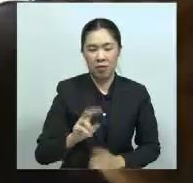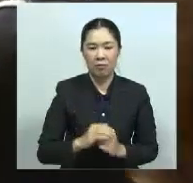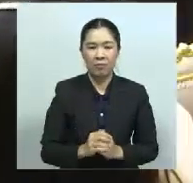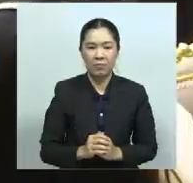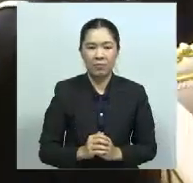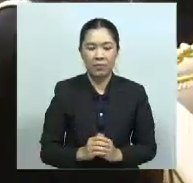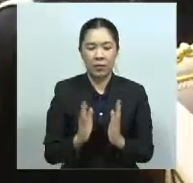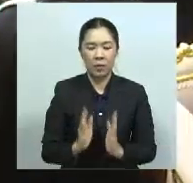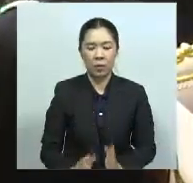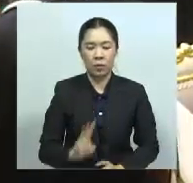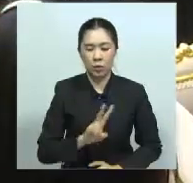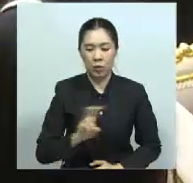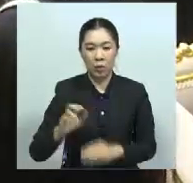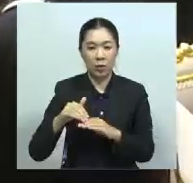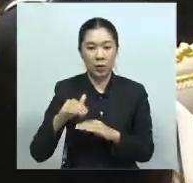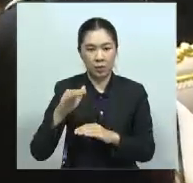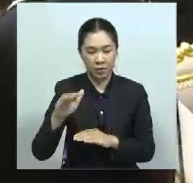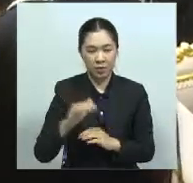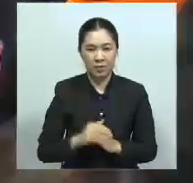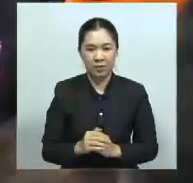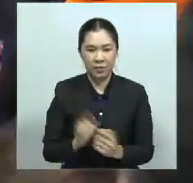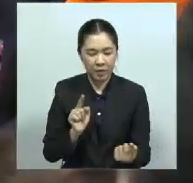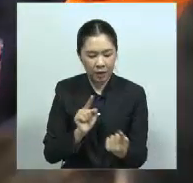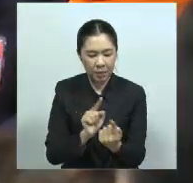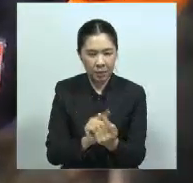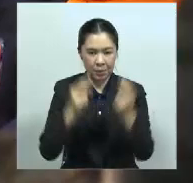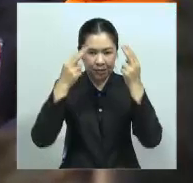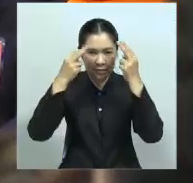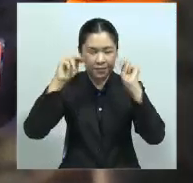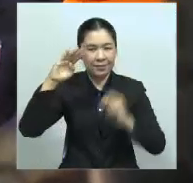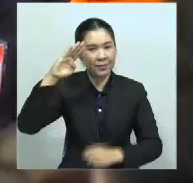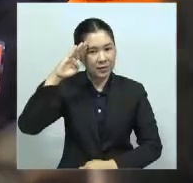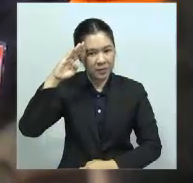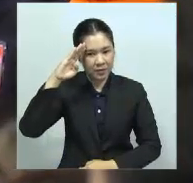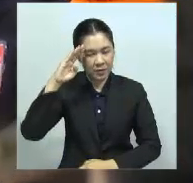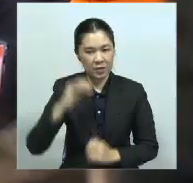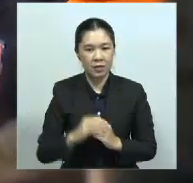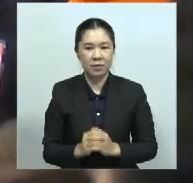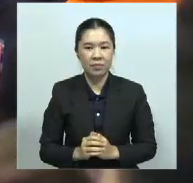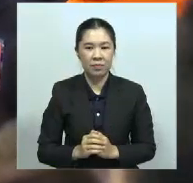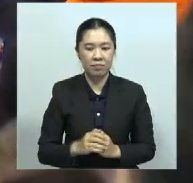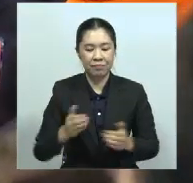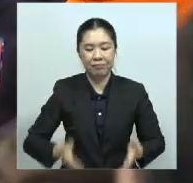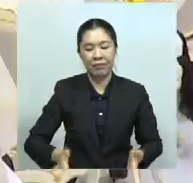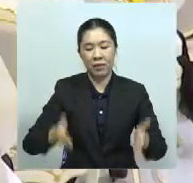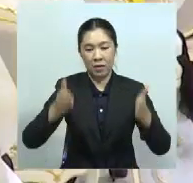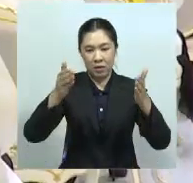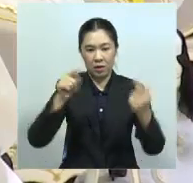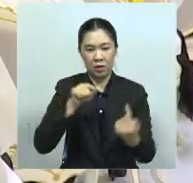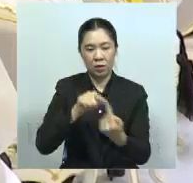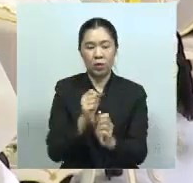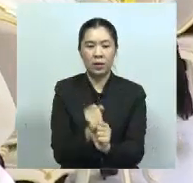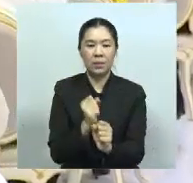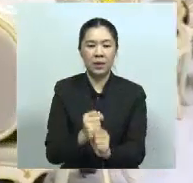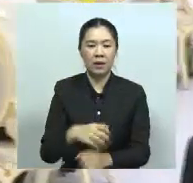สิ้น200กว่าคนเข้าเยี่ยมคารวะพลเอกประยุทธ์จันทร์โอชานายกรัฐมนตรีที่ตึกภักดีบดินทร์ทำเนียบรัฐบ